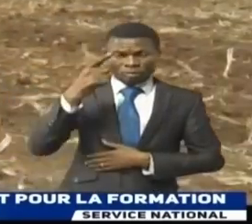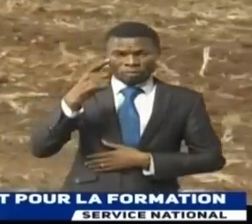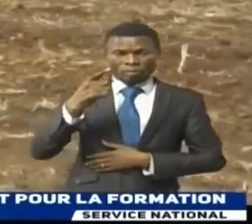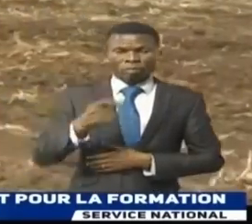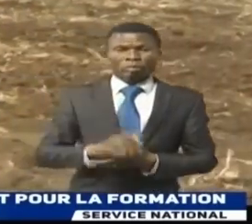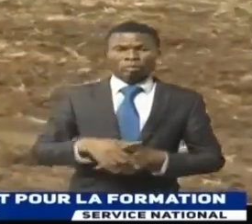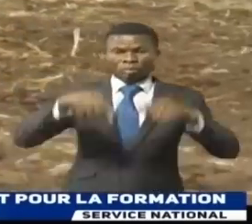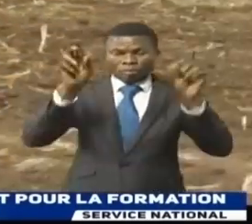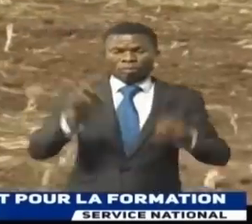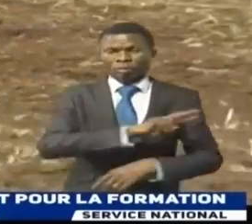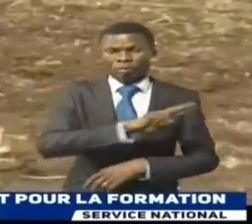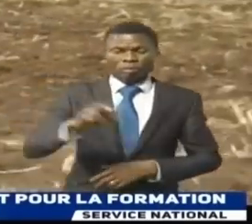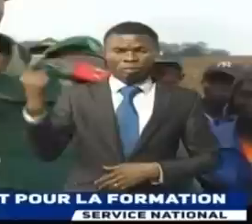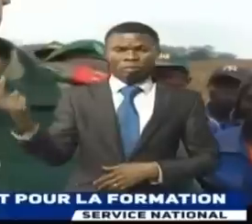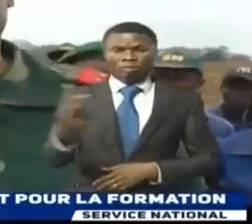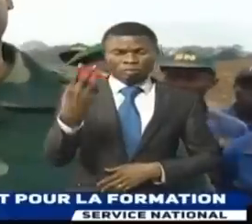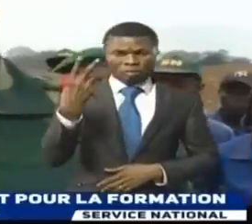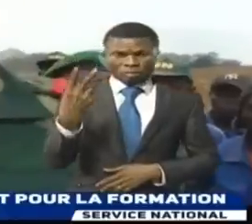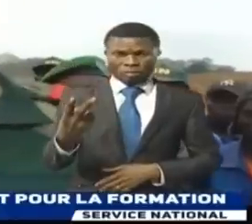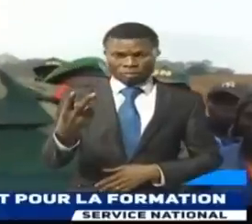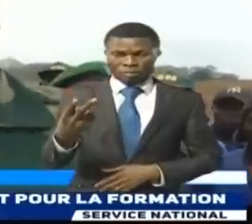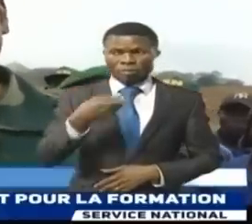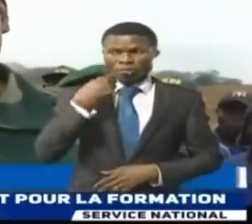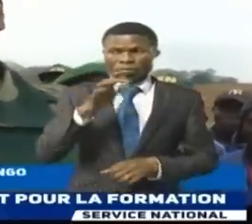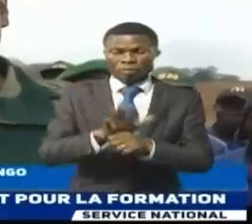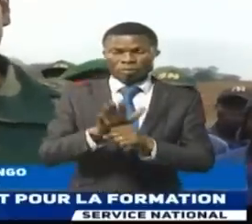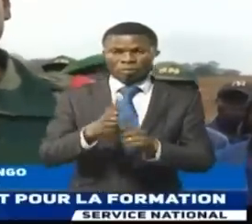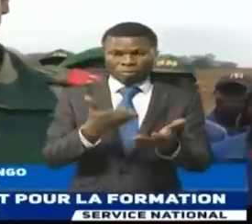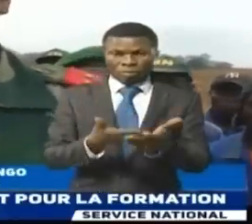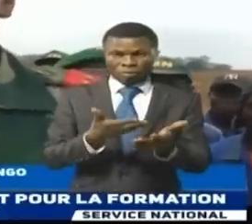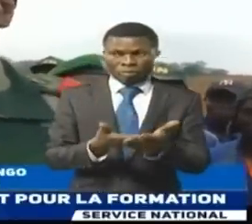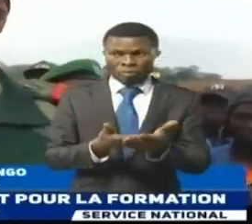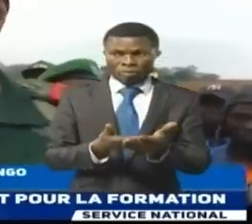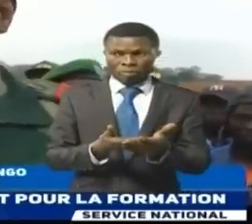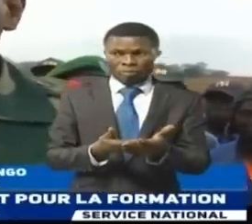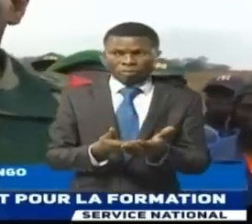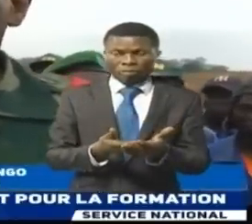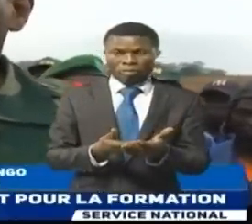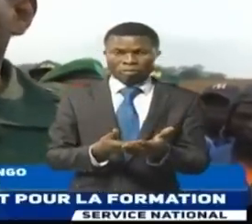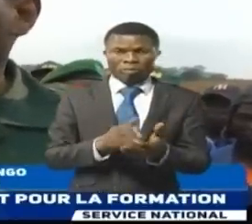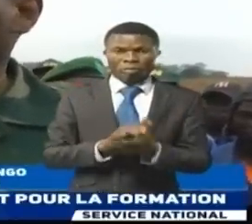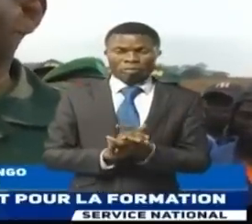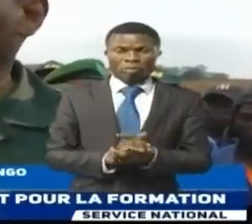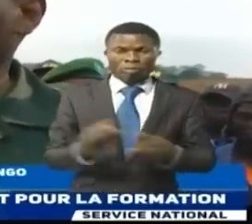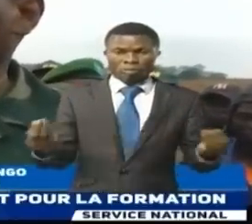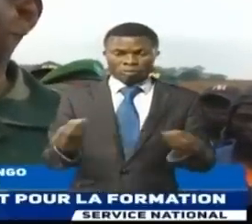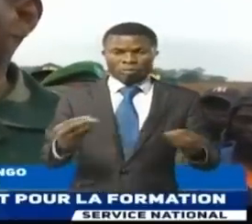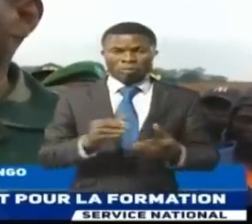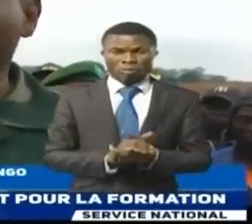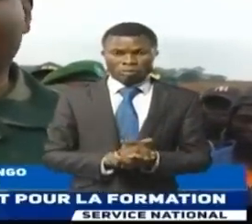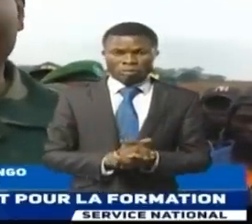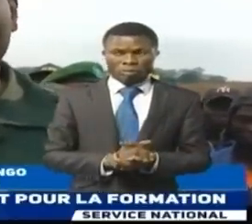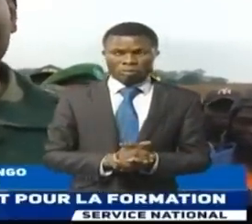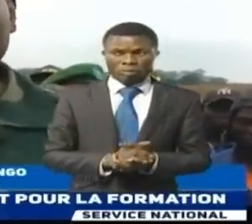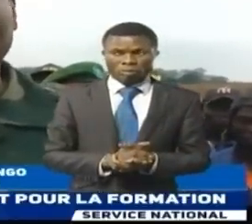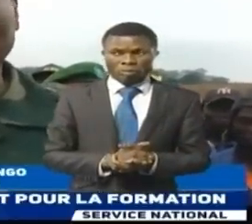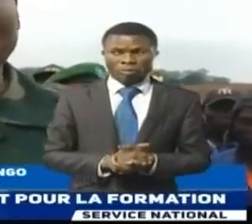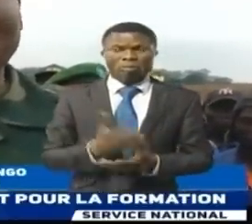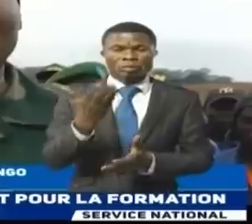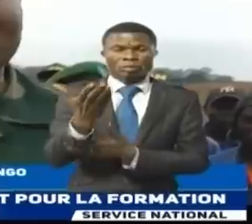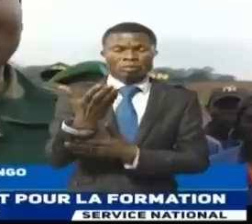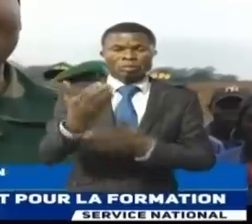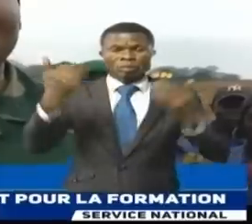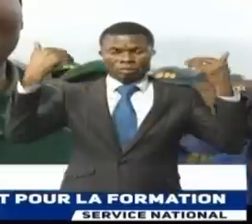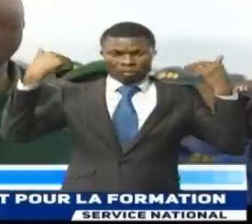culturelle 2022-2023. Beaucoup de gens ont toujours fait une confusion. Certains m'appellent commandant